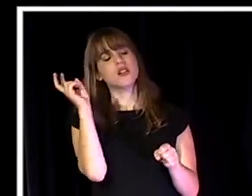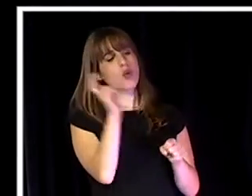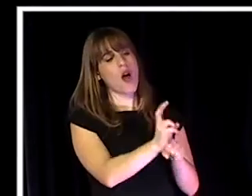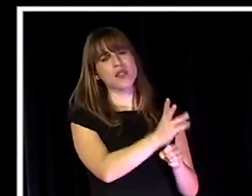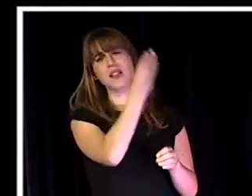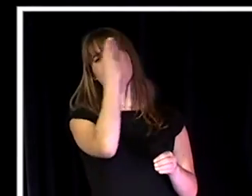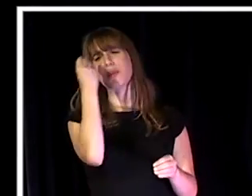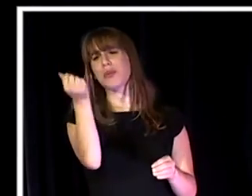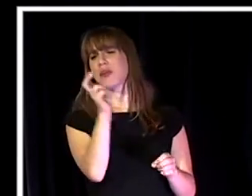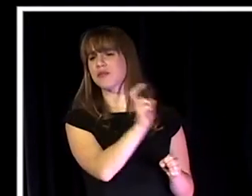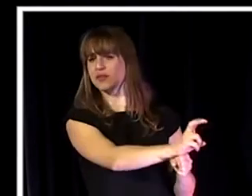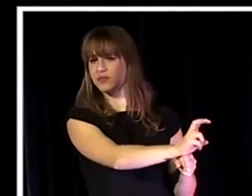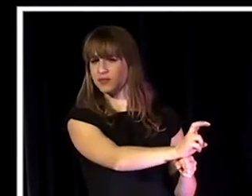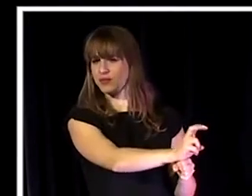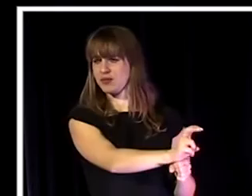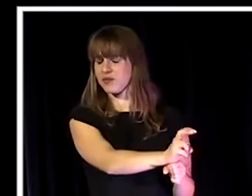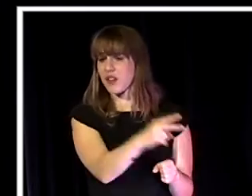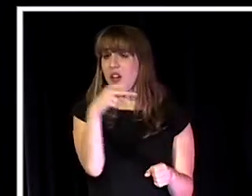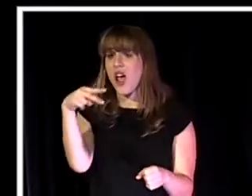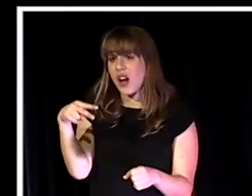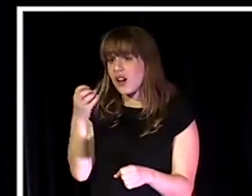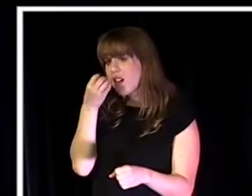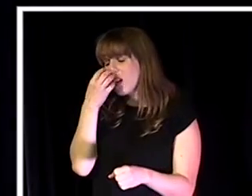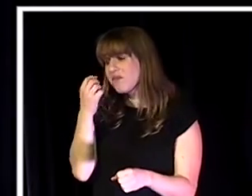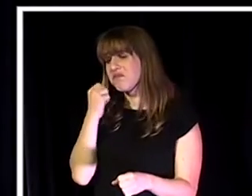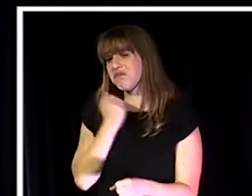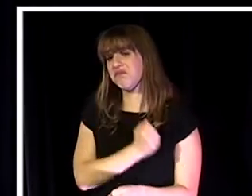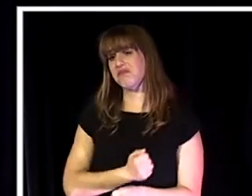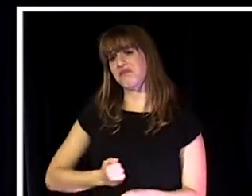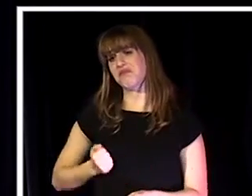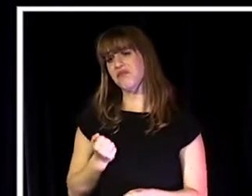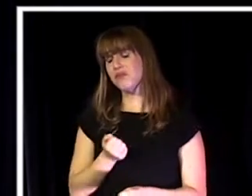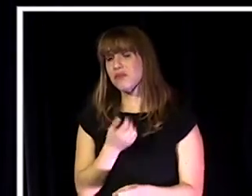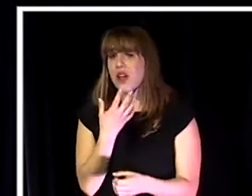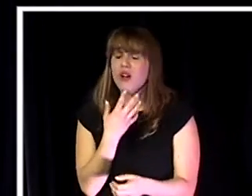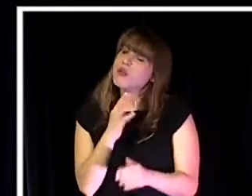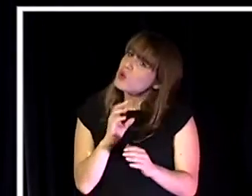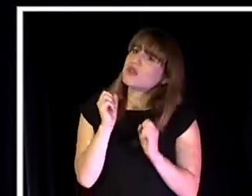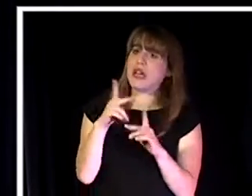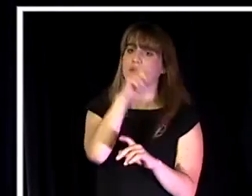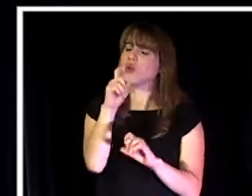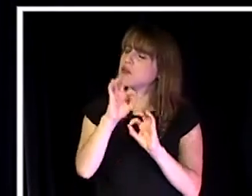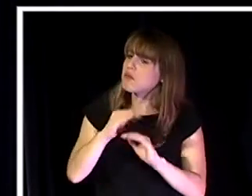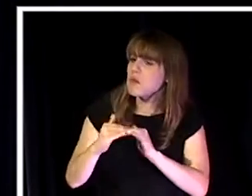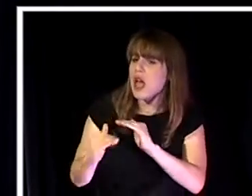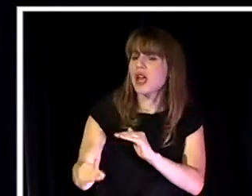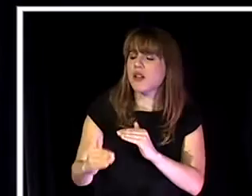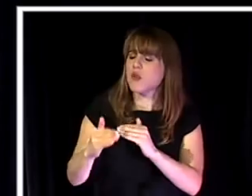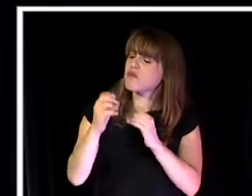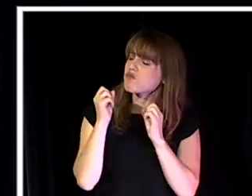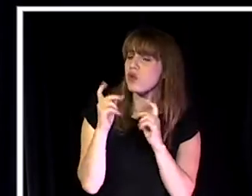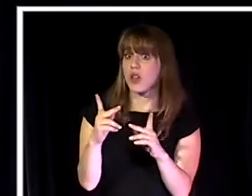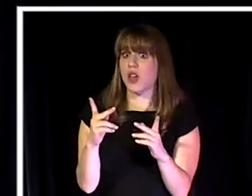στο συρτάρι. Και το λινάρι στενοχωριόταν, μα έλεγε, «Μα καλά είναι κι ως εδώ, έγινε λευκό φόρεμα, ποιος